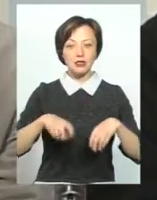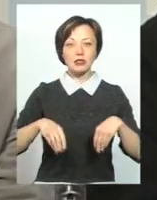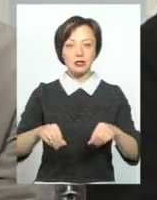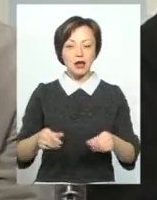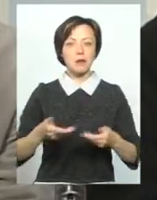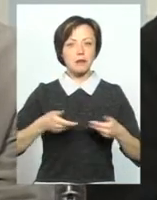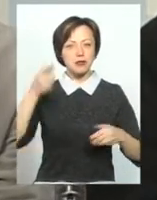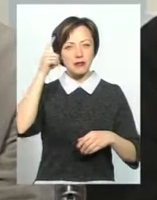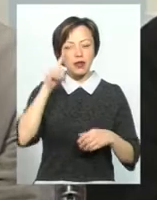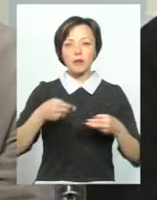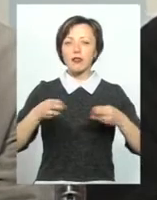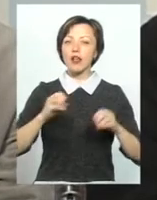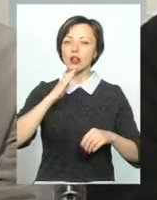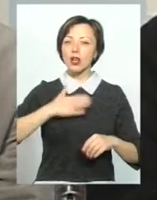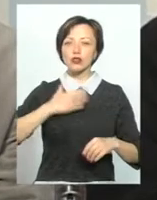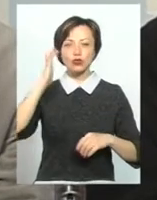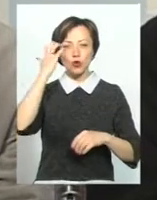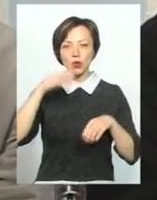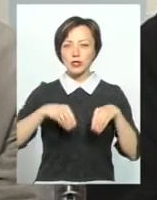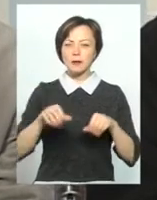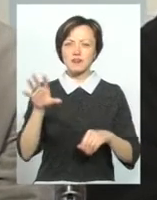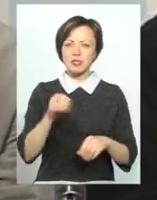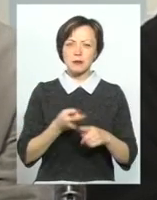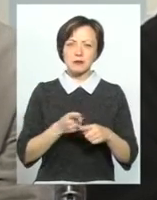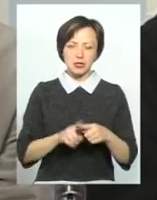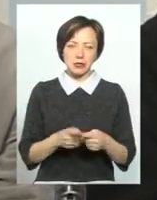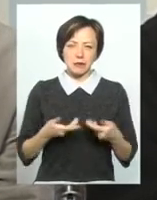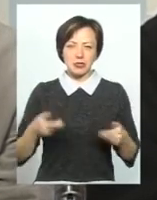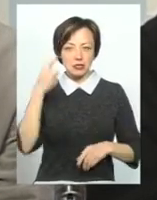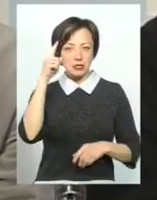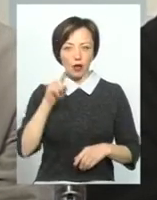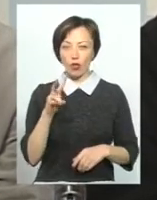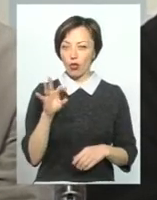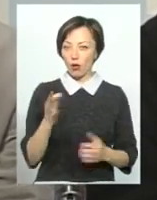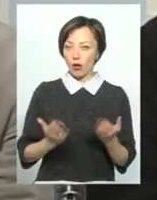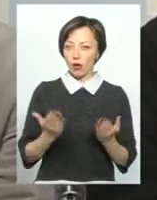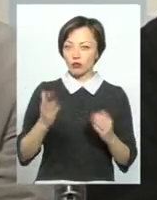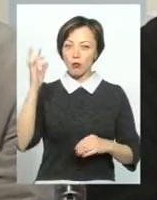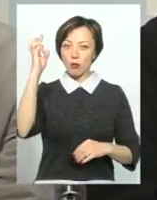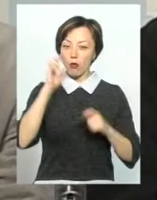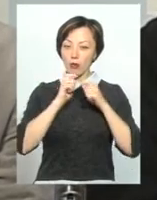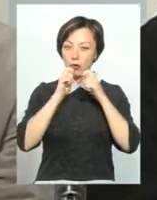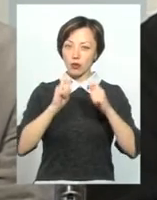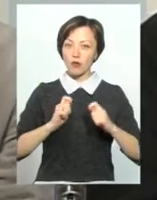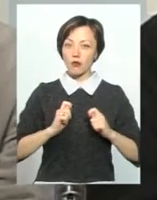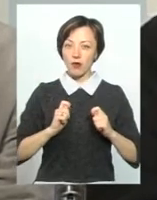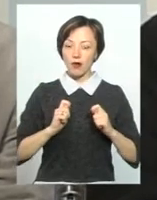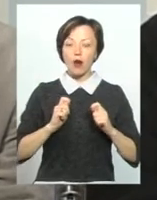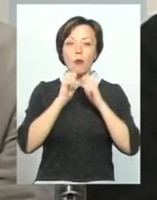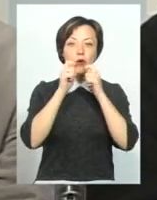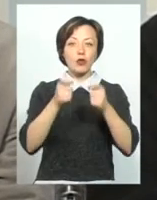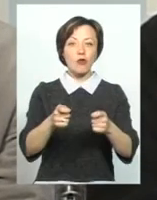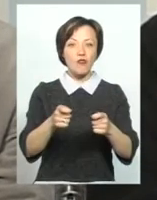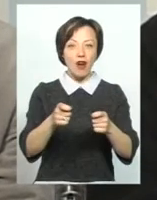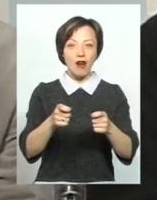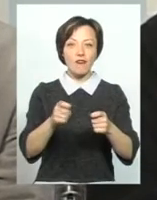наші чорноземи, ми знаємо про еталон, це все ми знаємо. Але якщо Бог нагородив Емірати